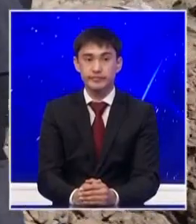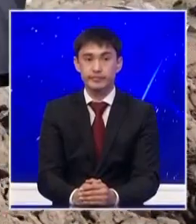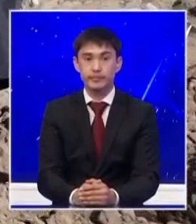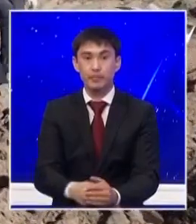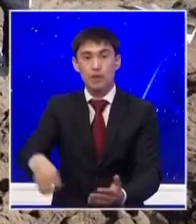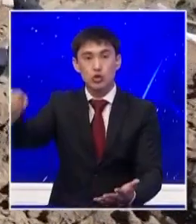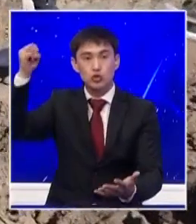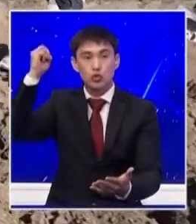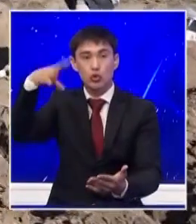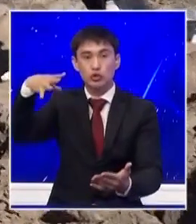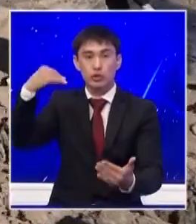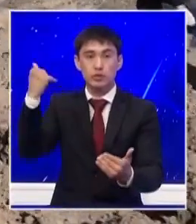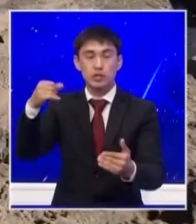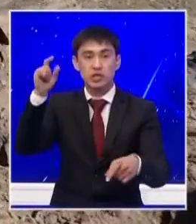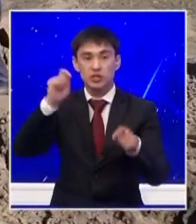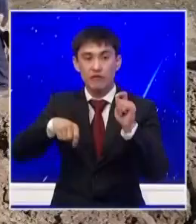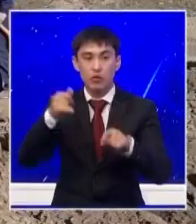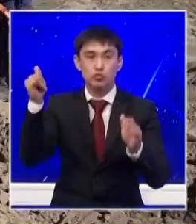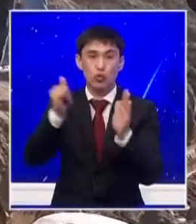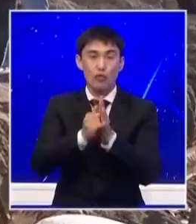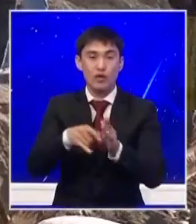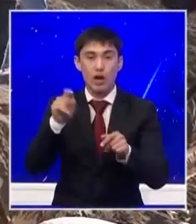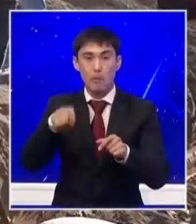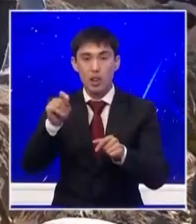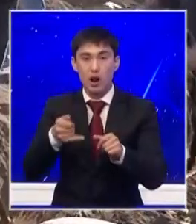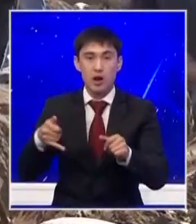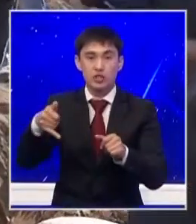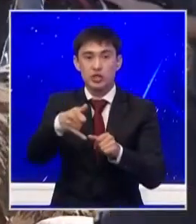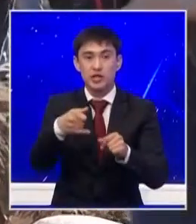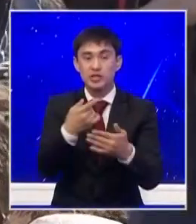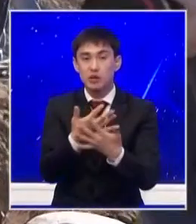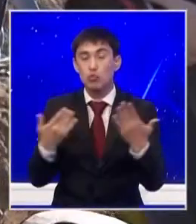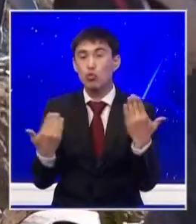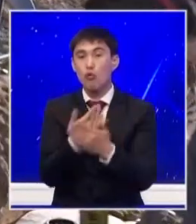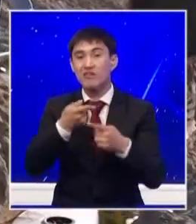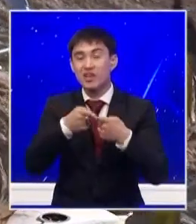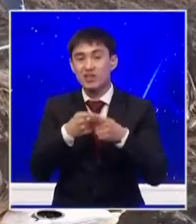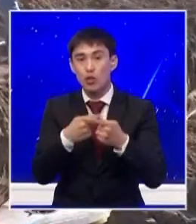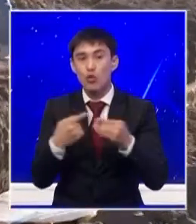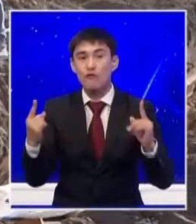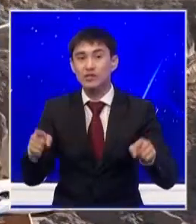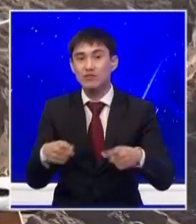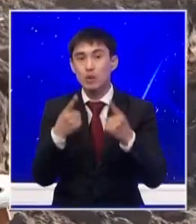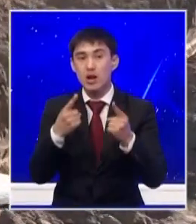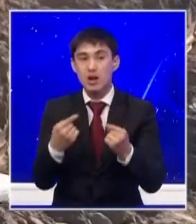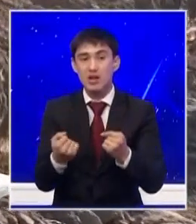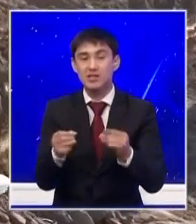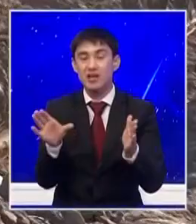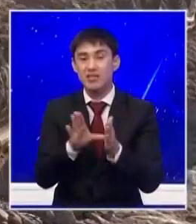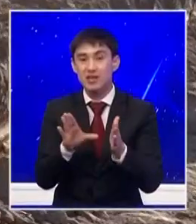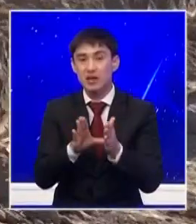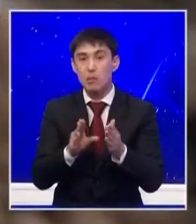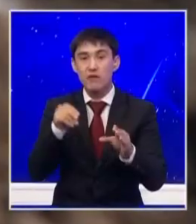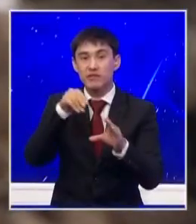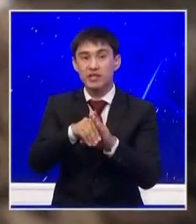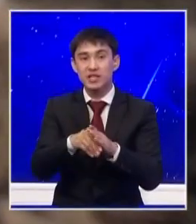солнечные панели дождевальные установки капельное орошение гелиосистемы самые современные технологии возобновляемых источников энергии